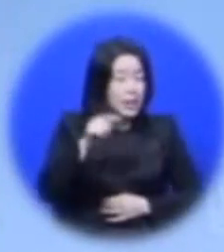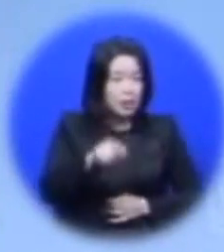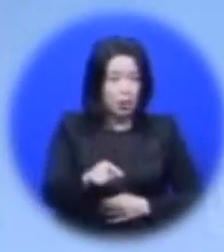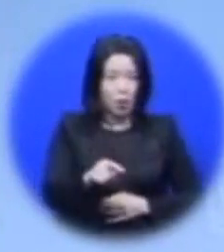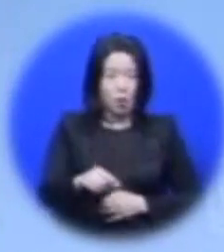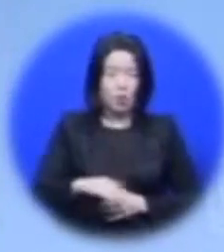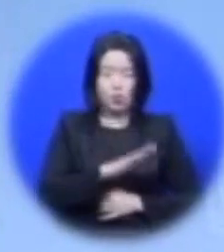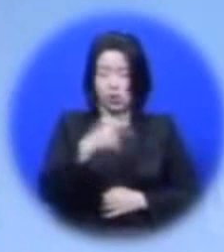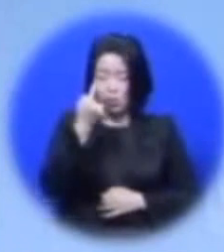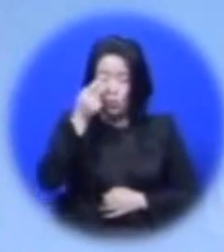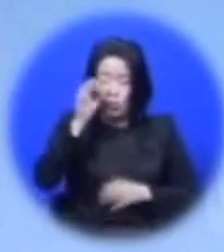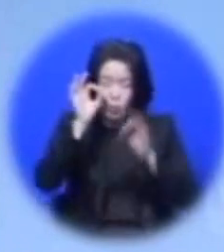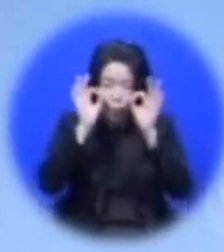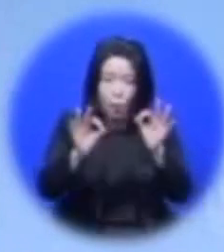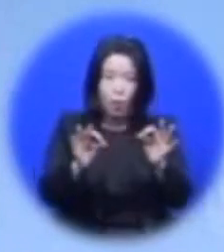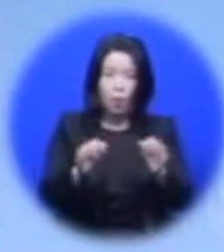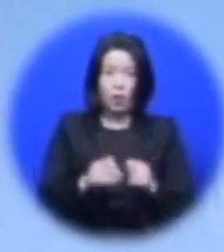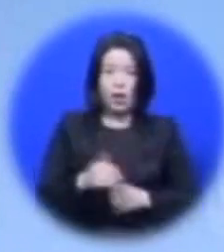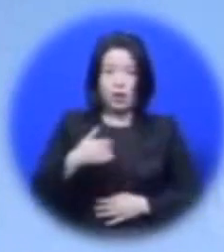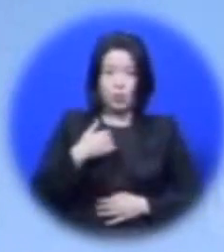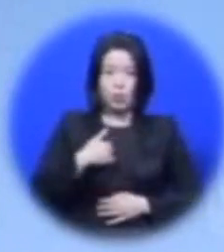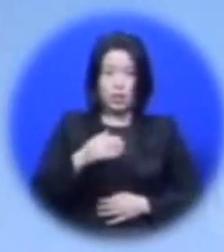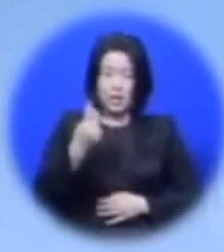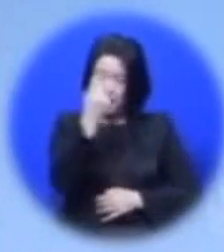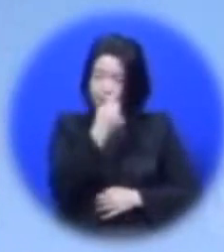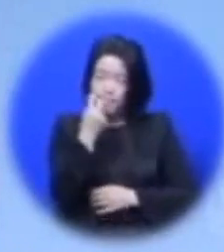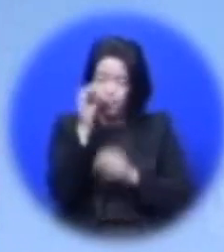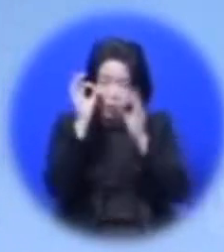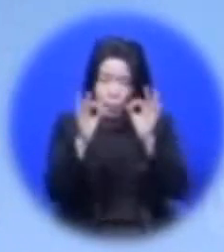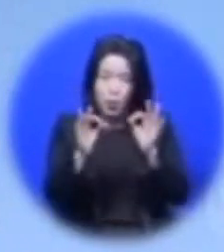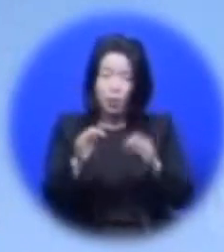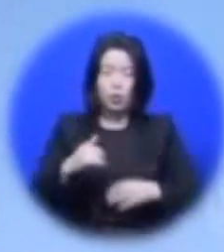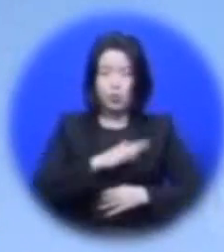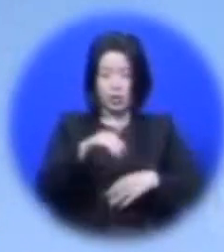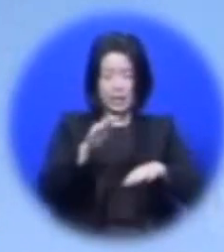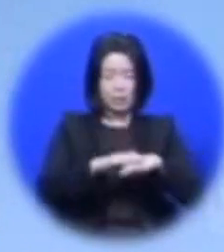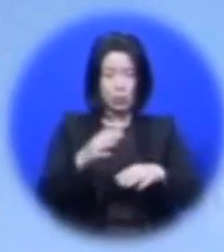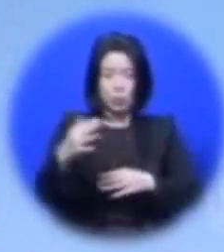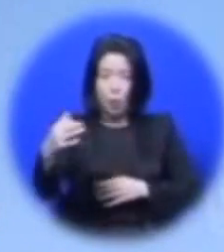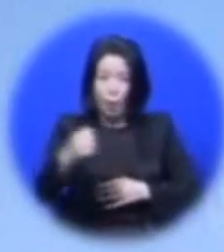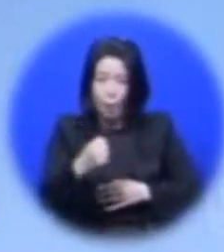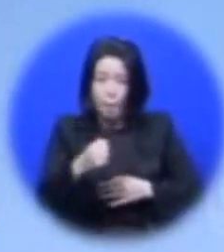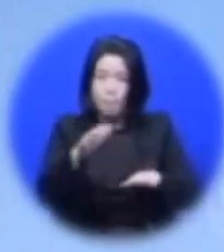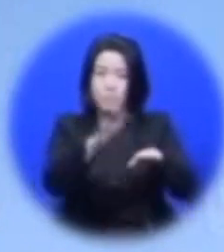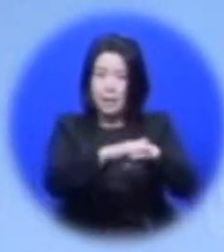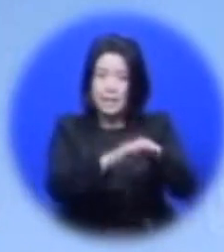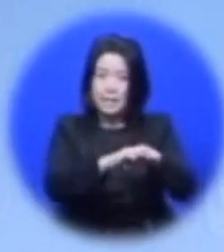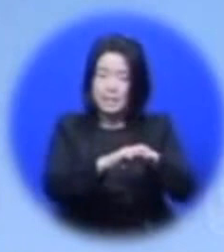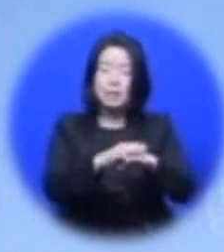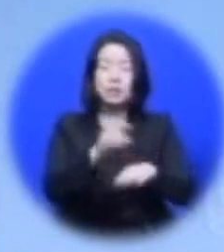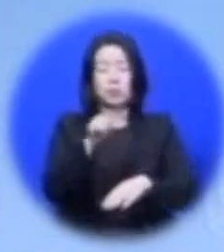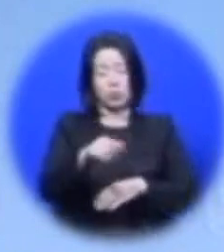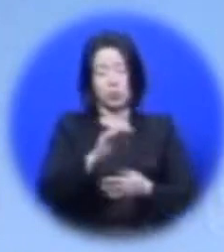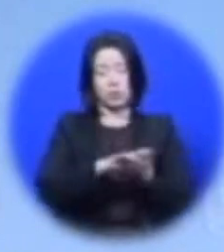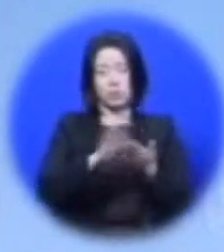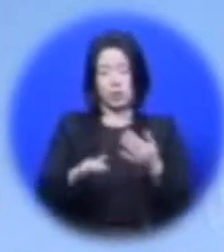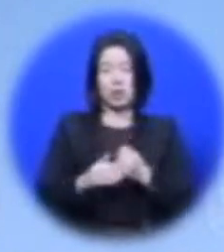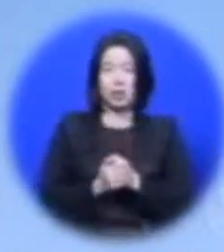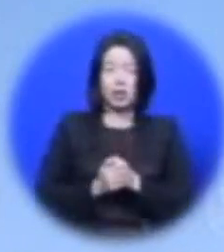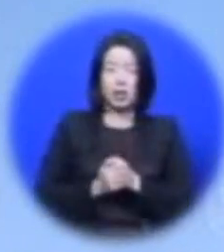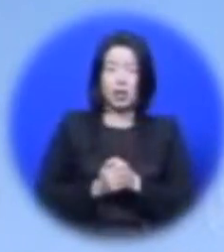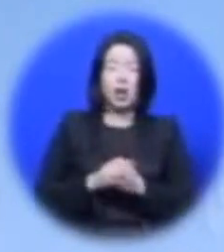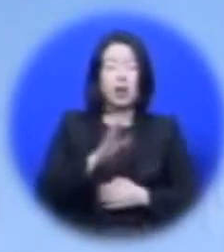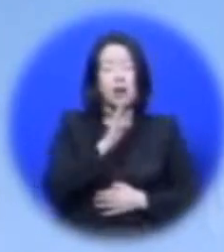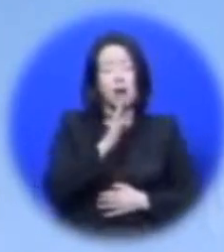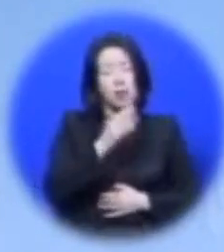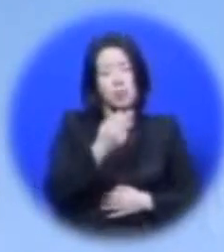우리가 눈으로 본 것이요 우리가 지켜본 것이요 우리가 손으로 만져본 것입니다. 정말 요한